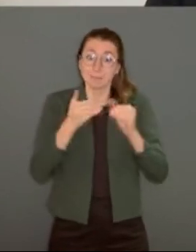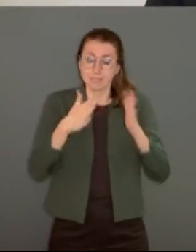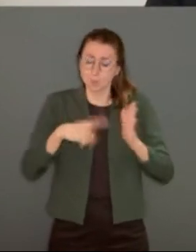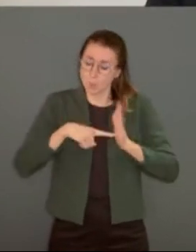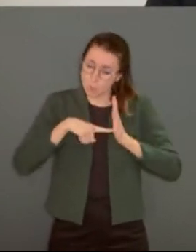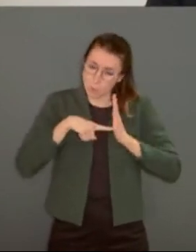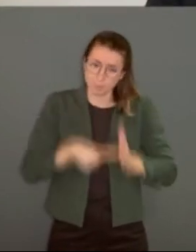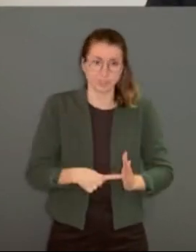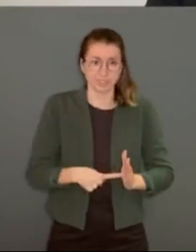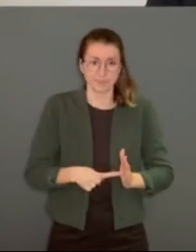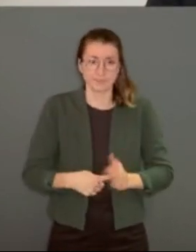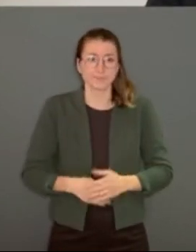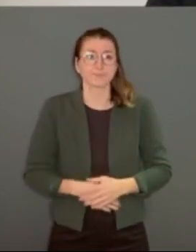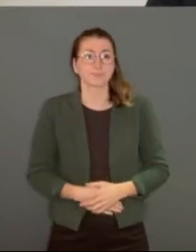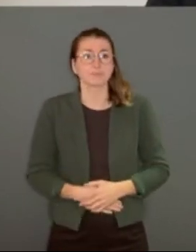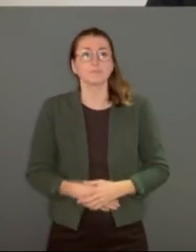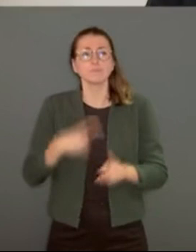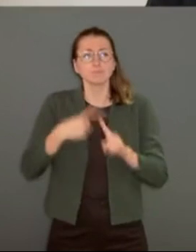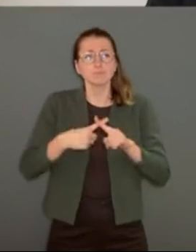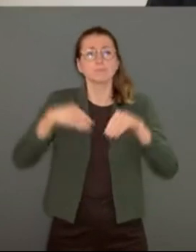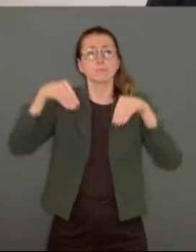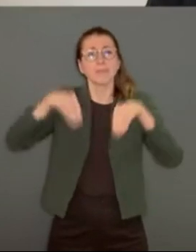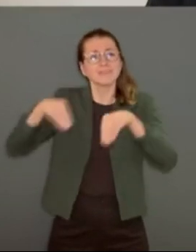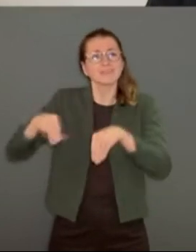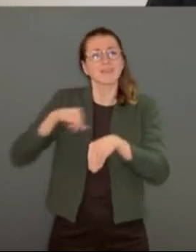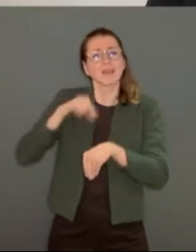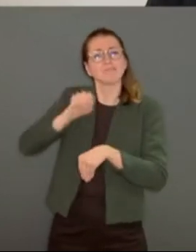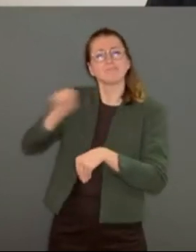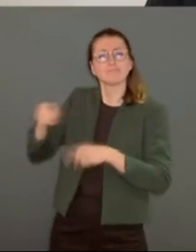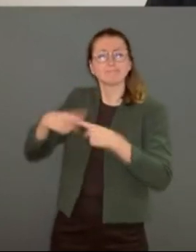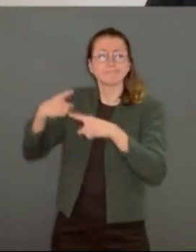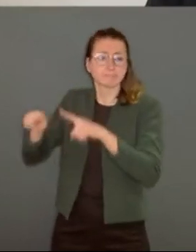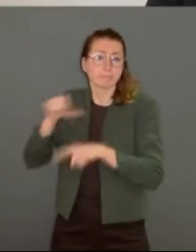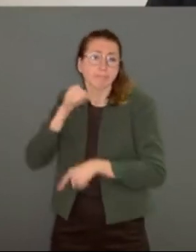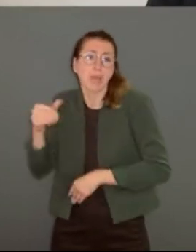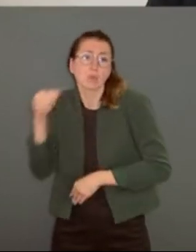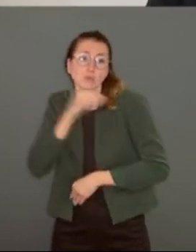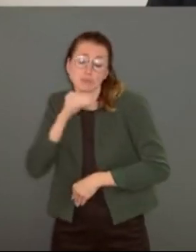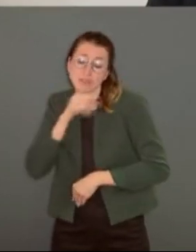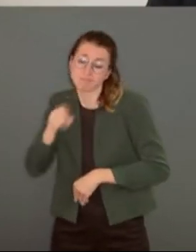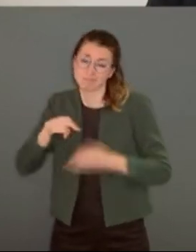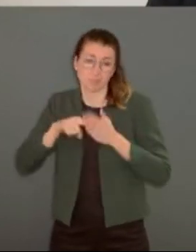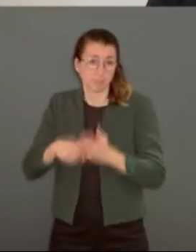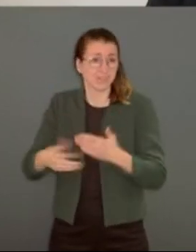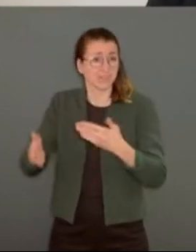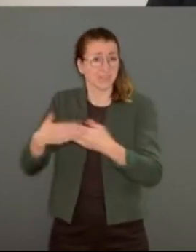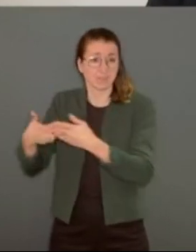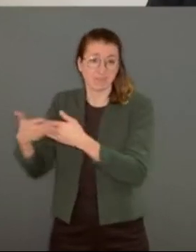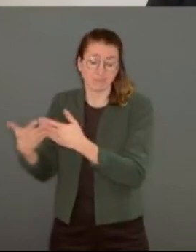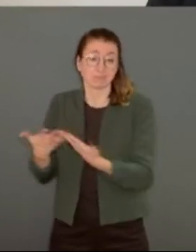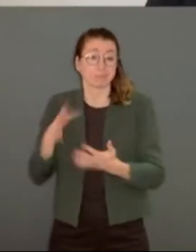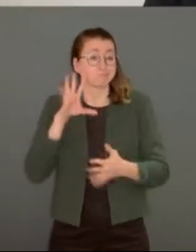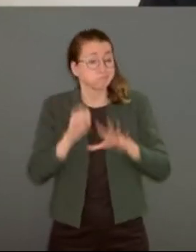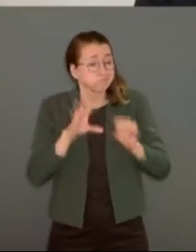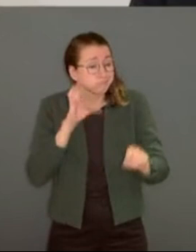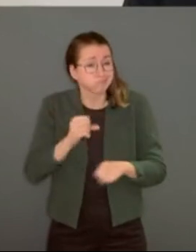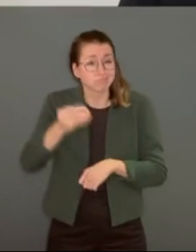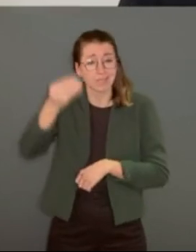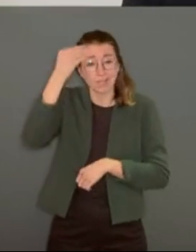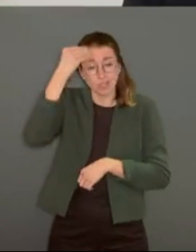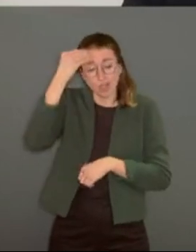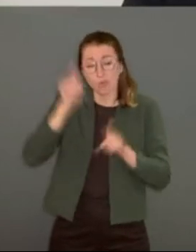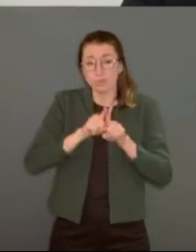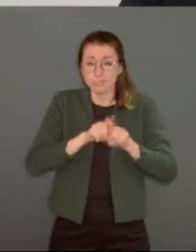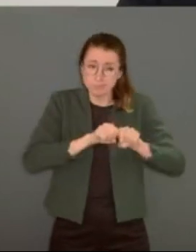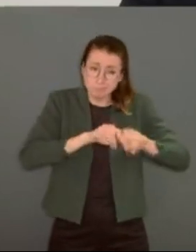commerces non essentiels ferment. Dans les écoles aussi, on a constaté qu'il y avait une certaine